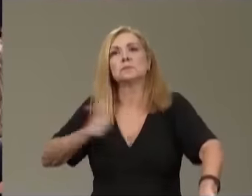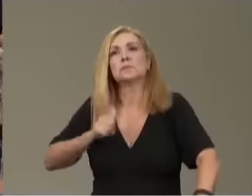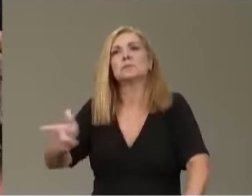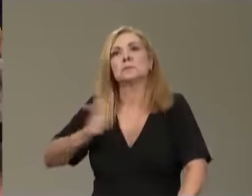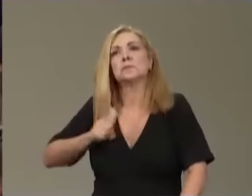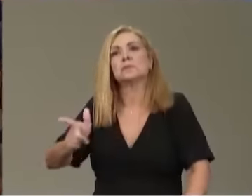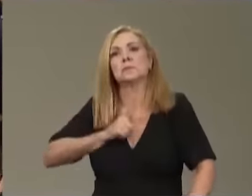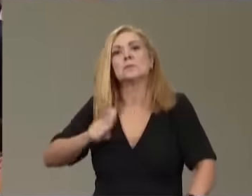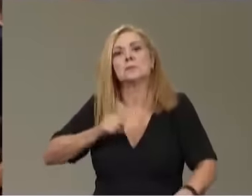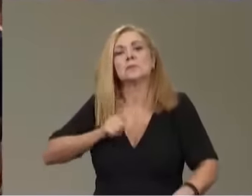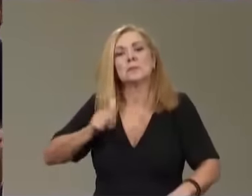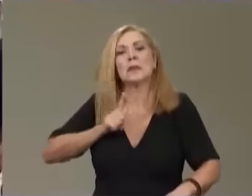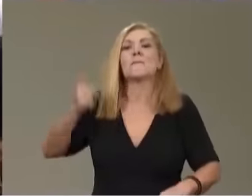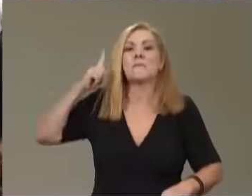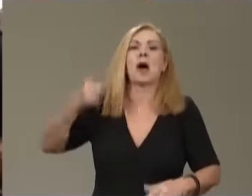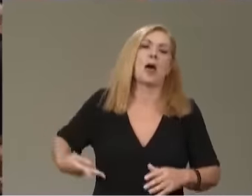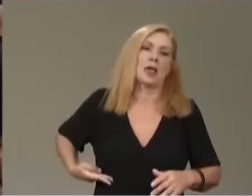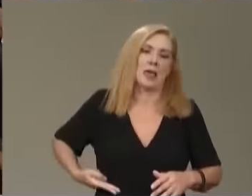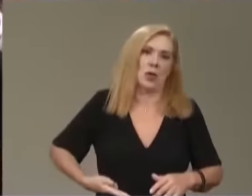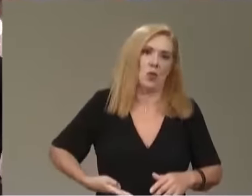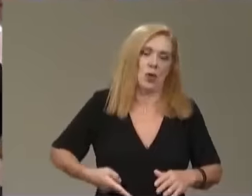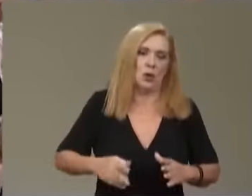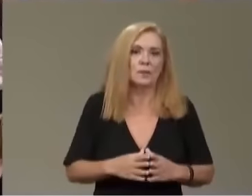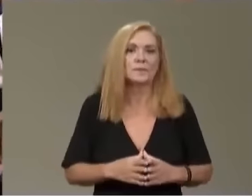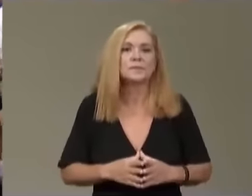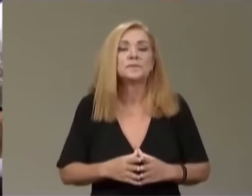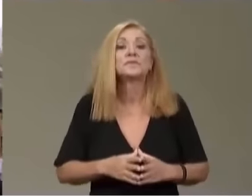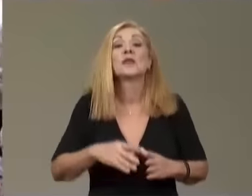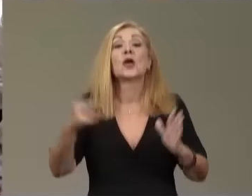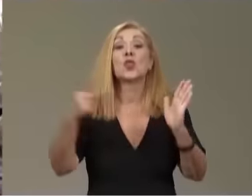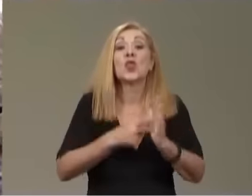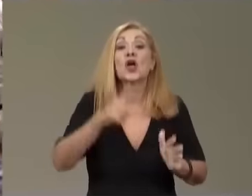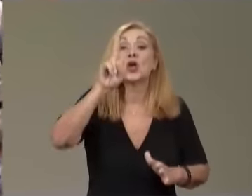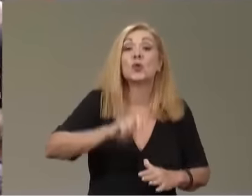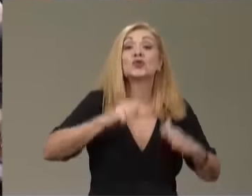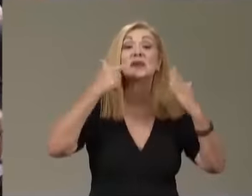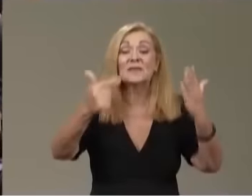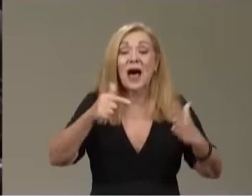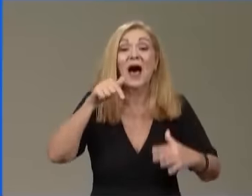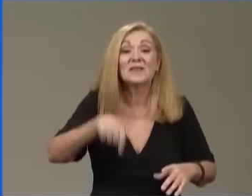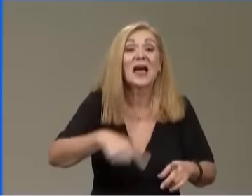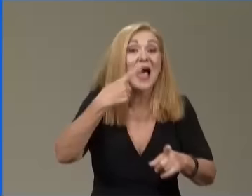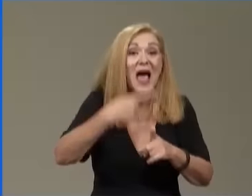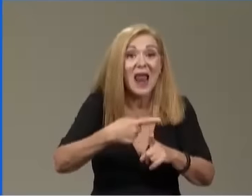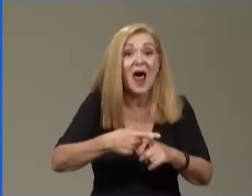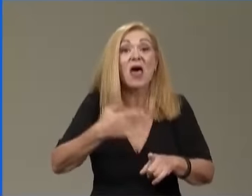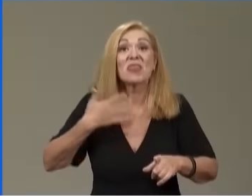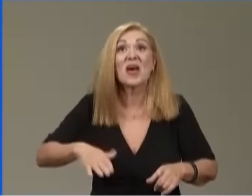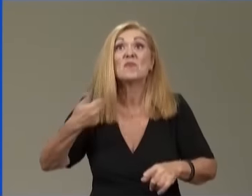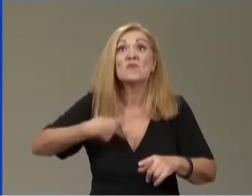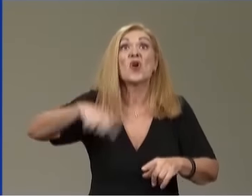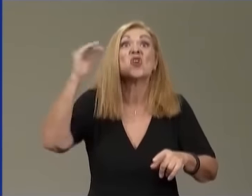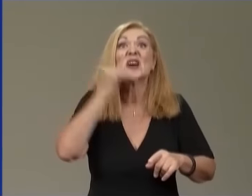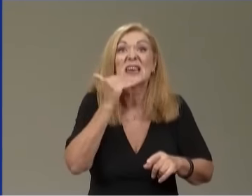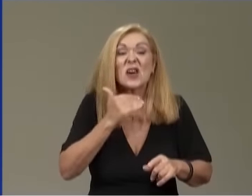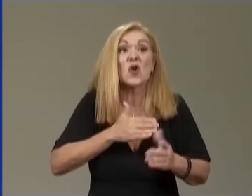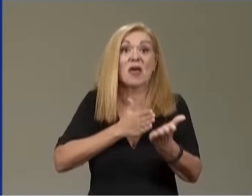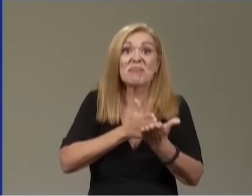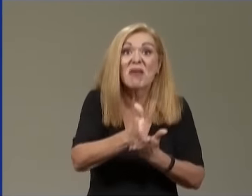να έχουν μια επέμβαση. Το 27, αυτή η Ελλάδα για την οποία θέλουμε να πάμε πιο γρήγορα, πιο δίκαια